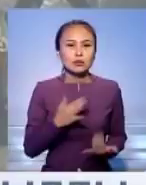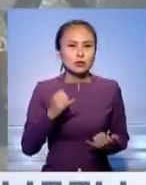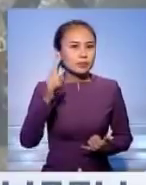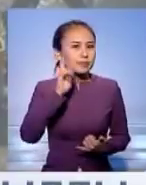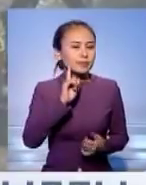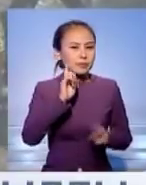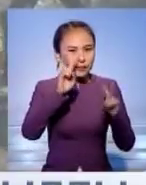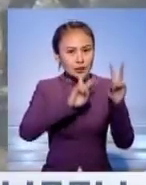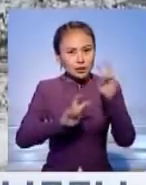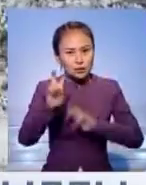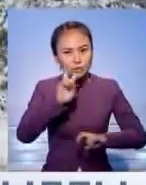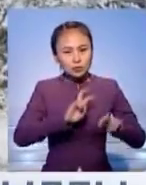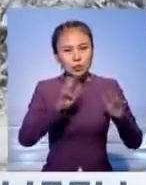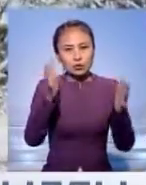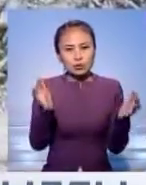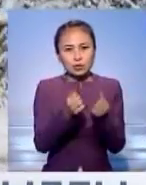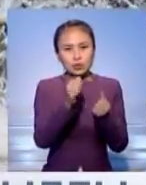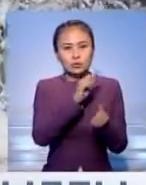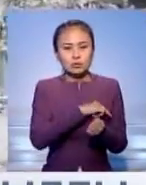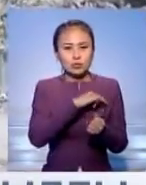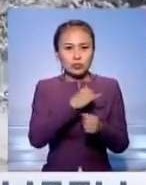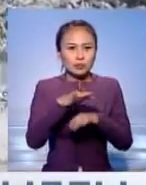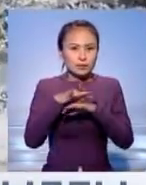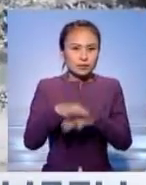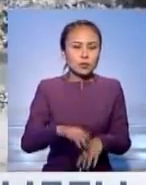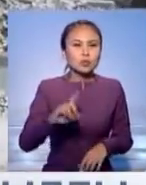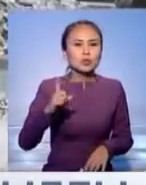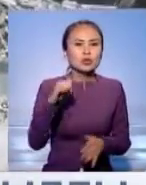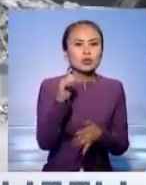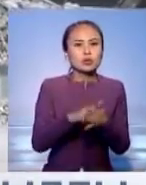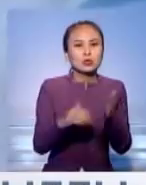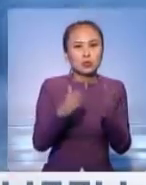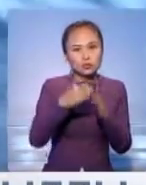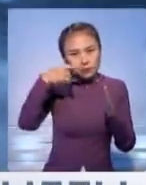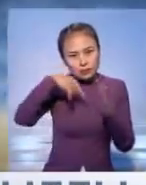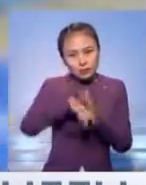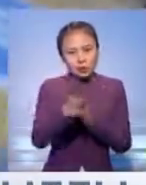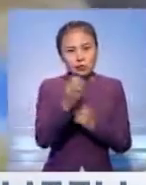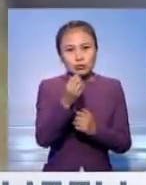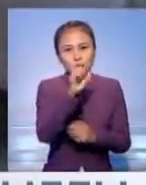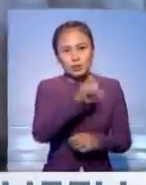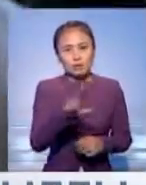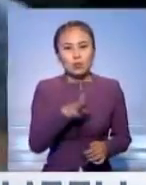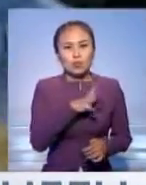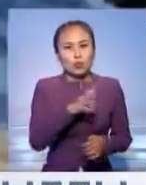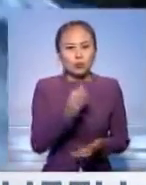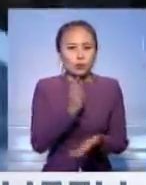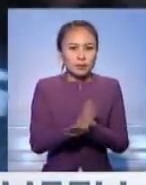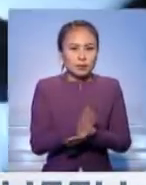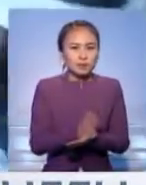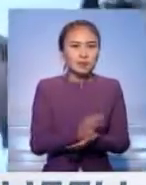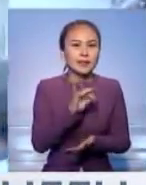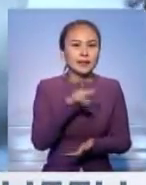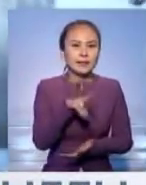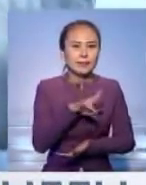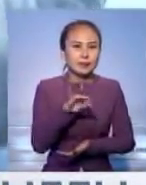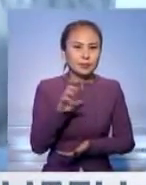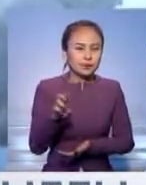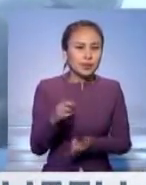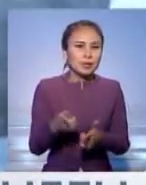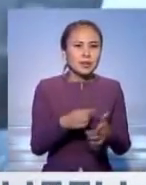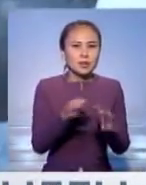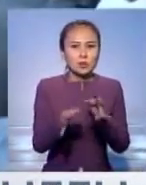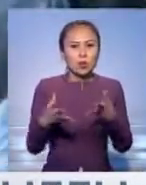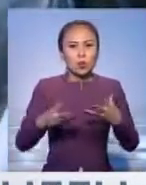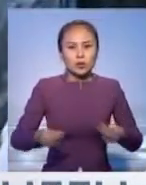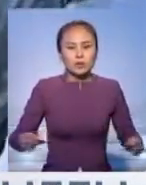Қазір апат болған жерде іздестіру-құтқару жұмыстары жүріп жатыр. Өйткені үйінде астында тағы адамдар бар болуы мүмкін. Айта кетейік, Идлиб аймағында